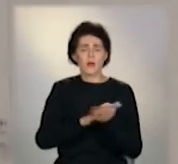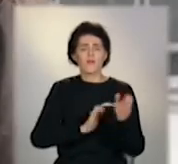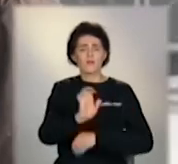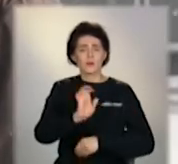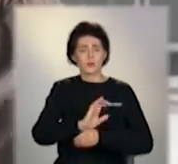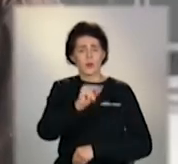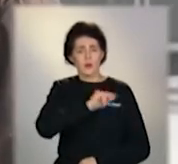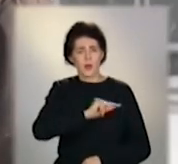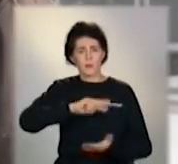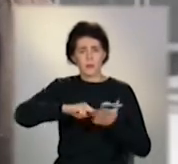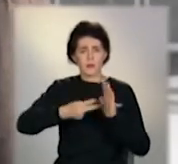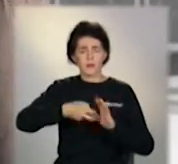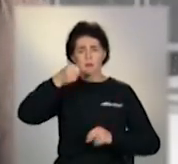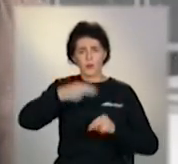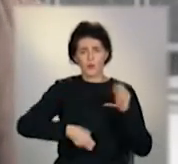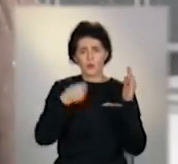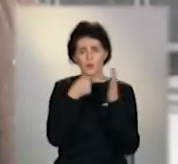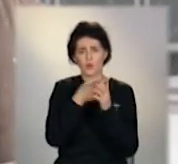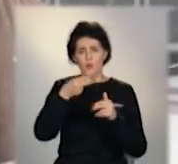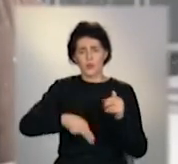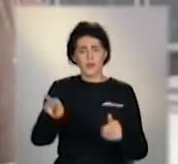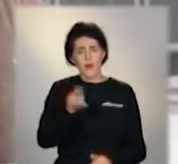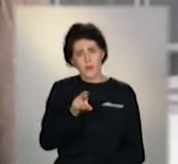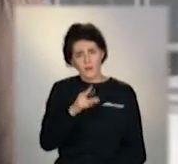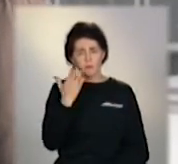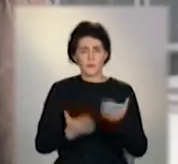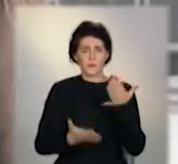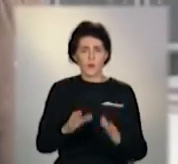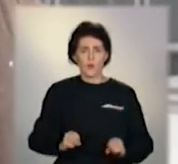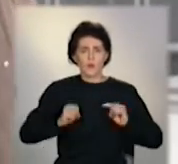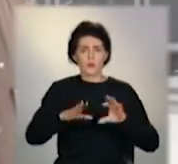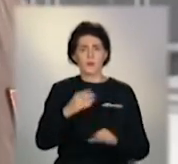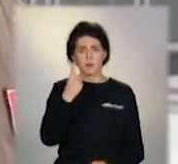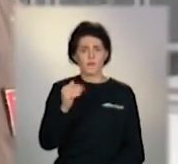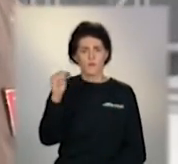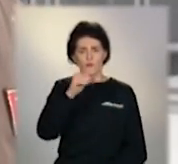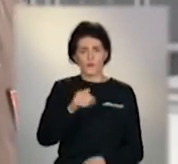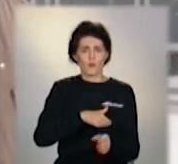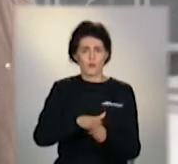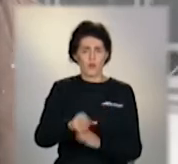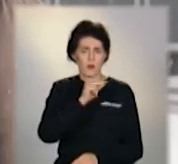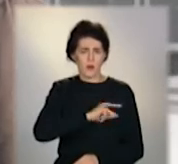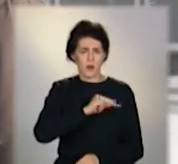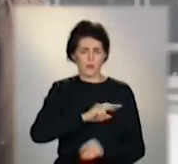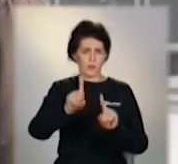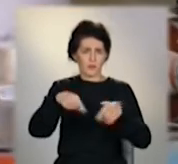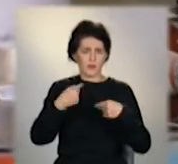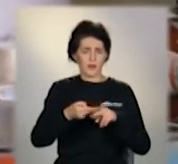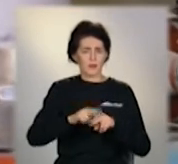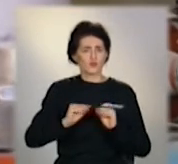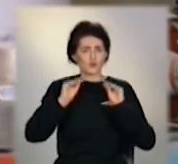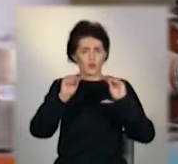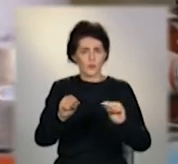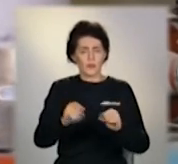Мы планируем завершить до конца января. І віддати з 1 февраля вже повністю в експлуатацію ці установки.